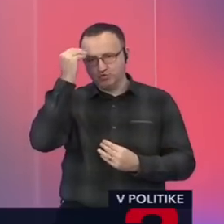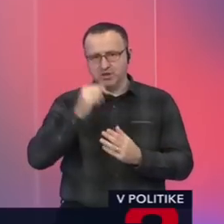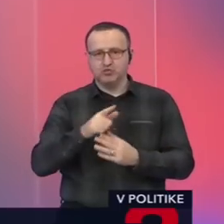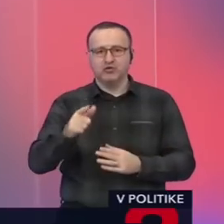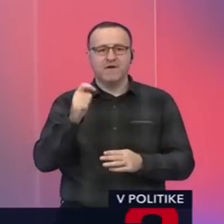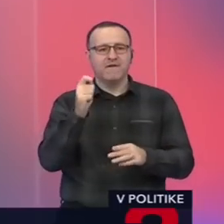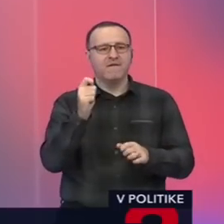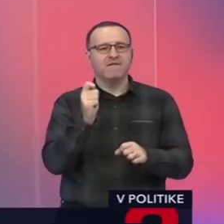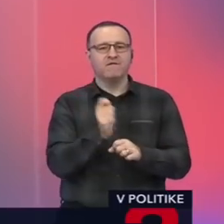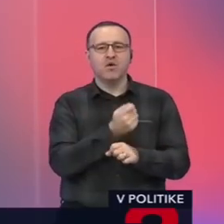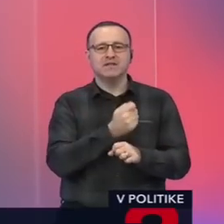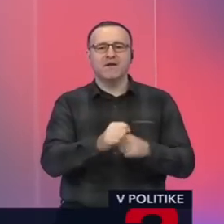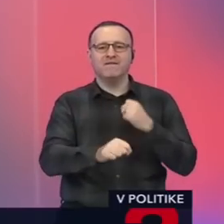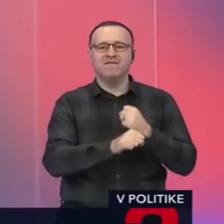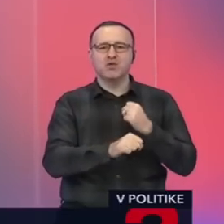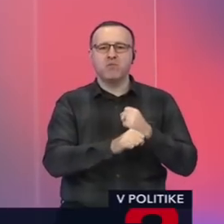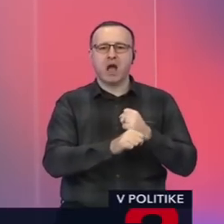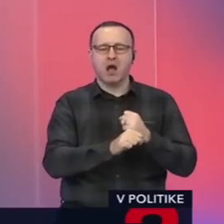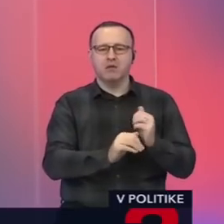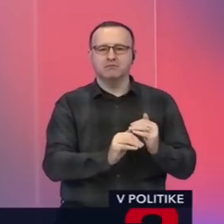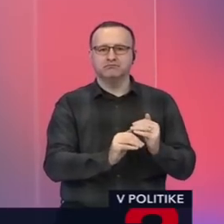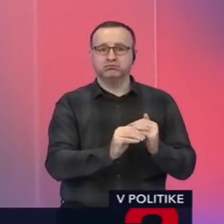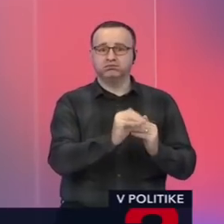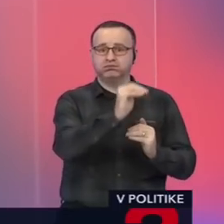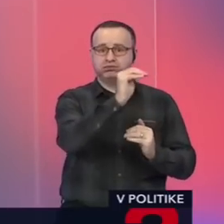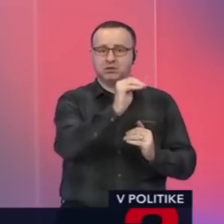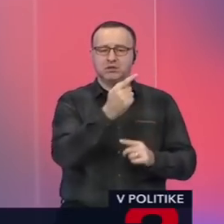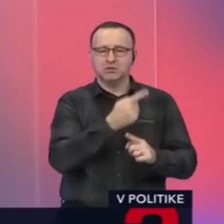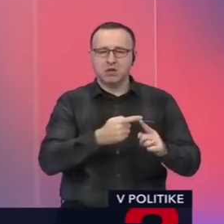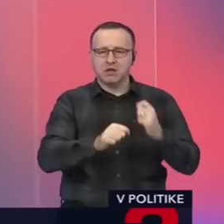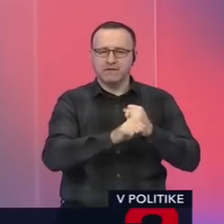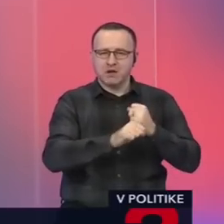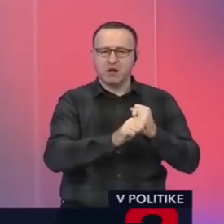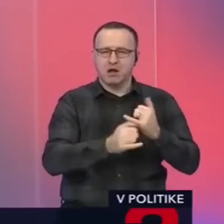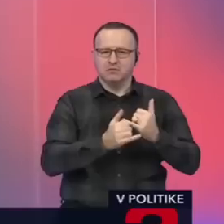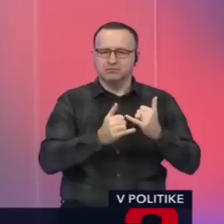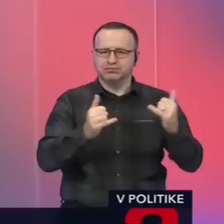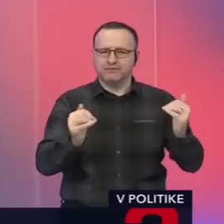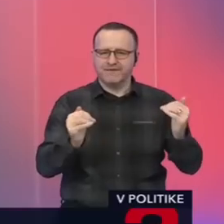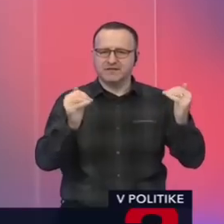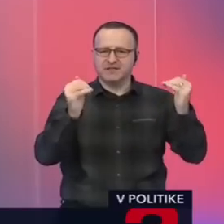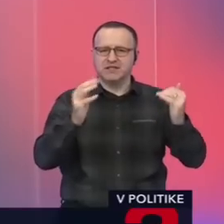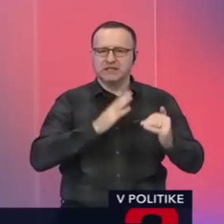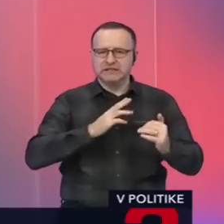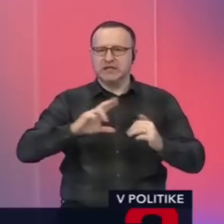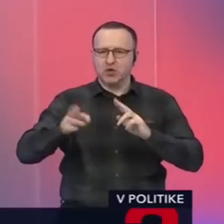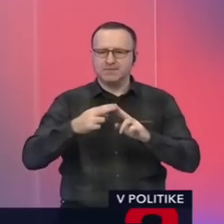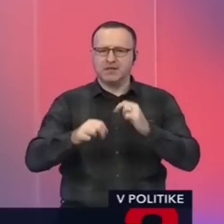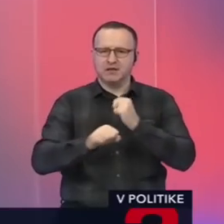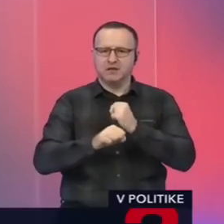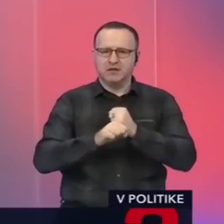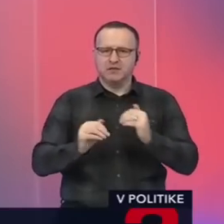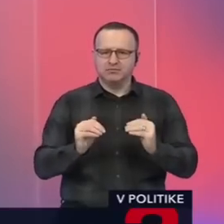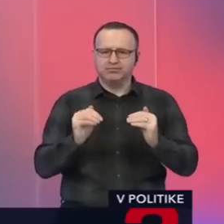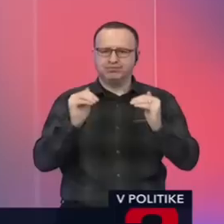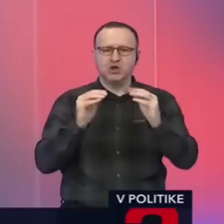výrobu nastavenú na vojnové stavy. To znamená, že sa bude vyzbrojovať, bude sa snažiť znova vyzbrojiť, znova zostaviť